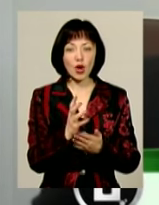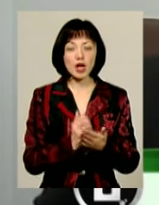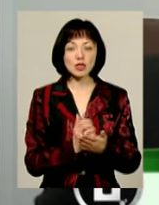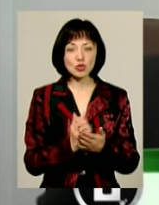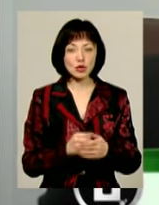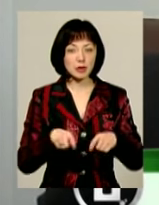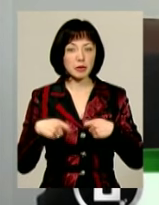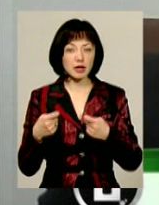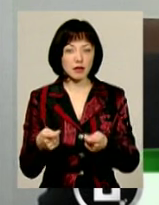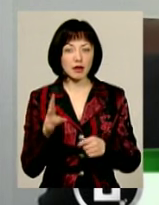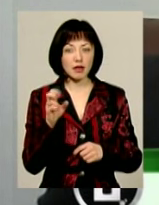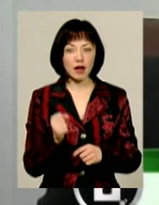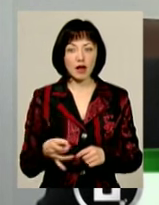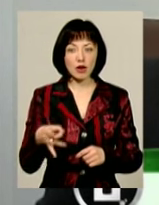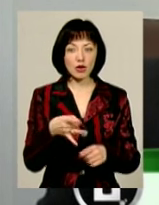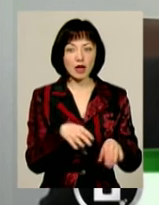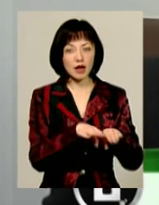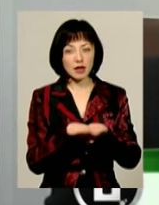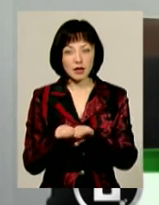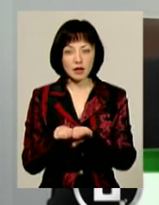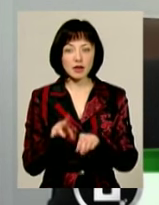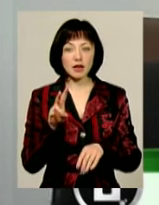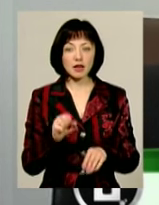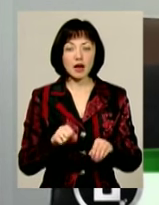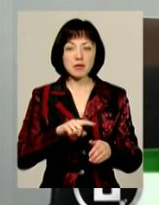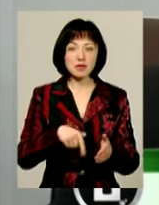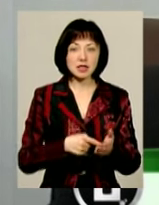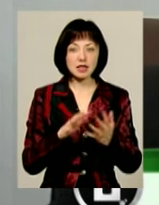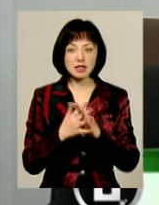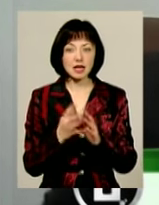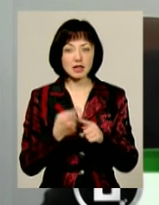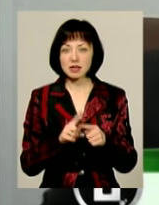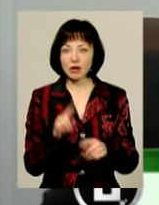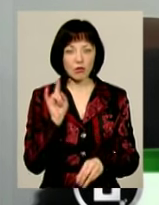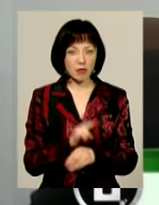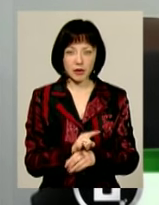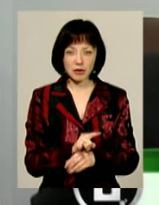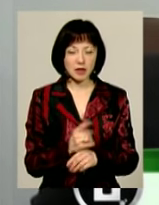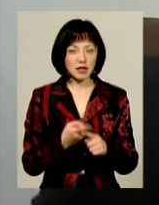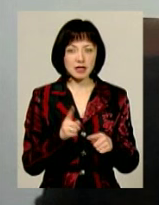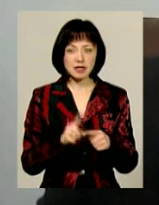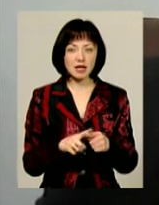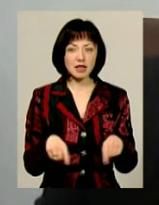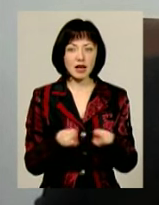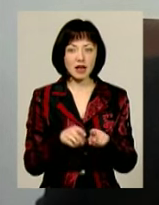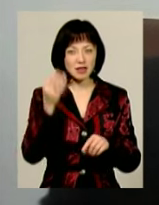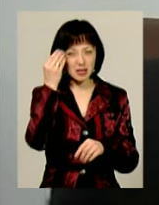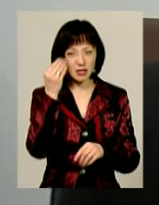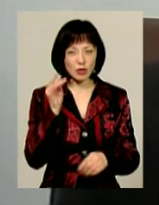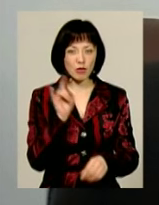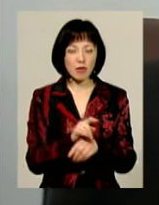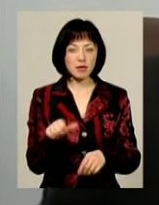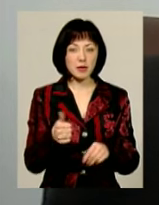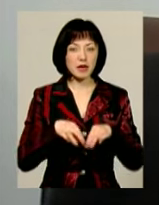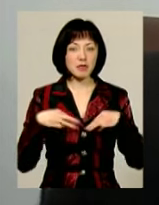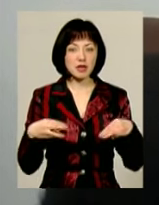передали на регіональний рівень, на міста і села, це обман. Я вам хочу сказати, це такий цинічний обман